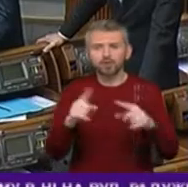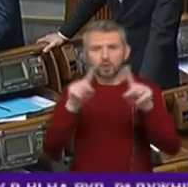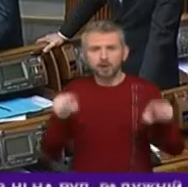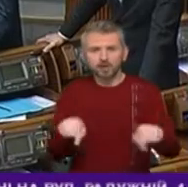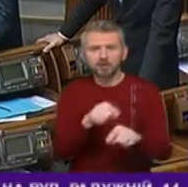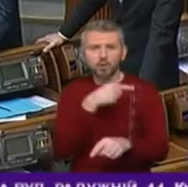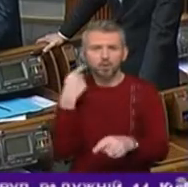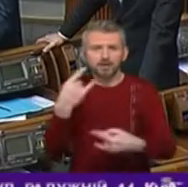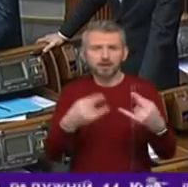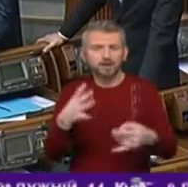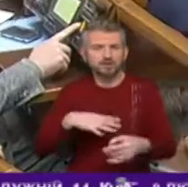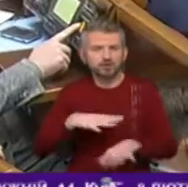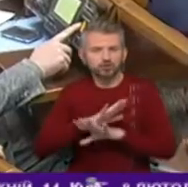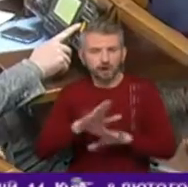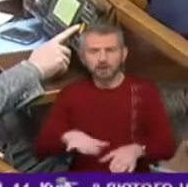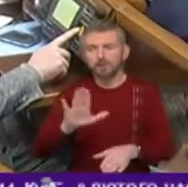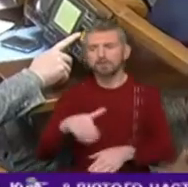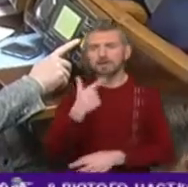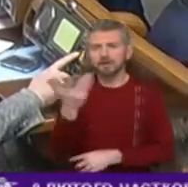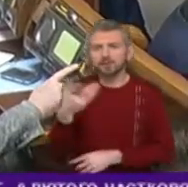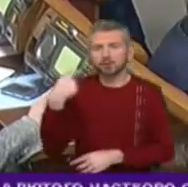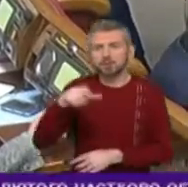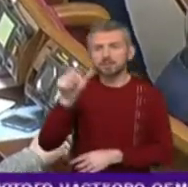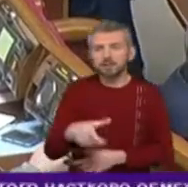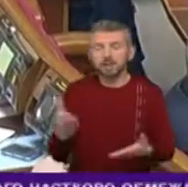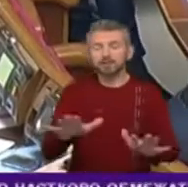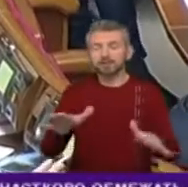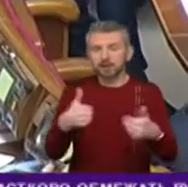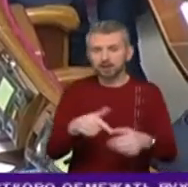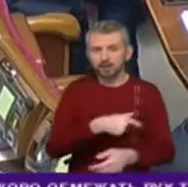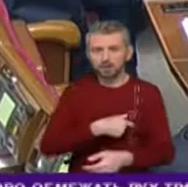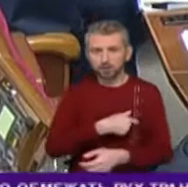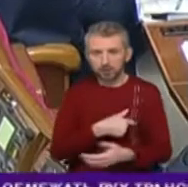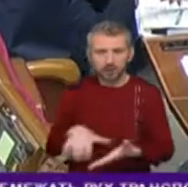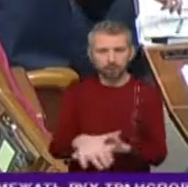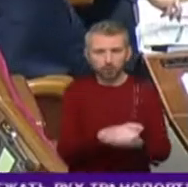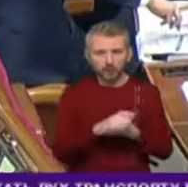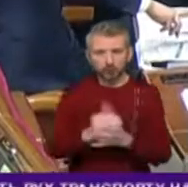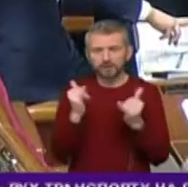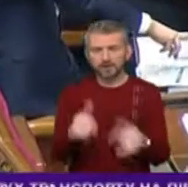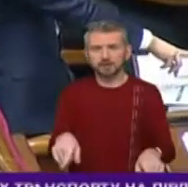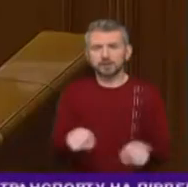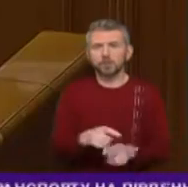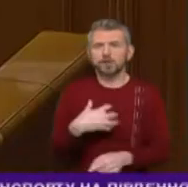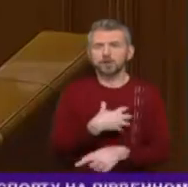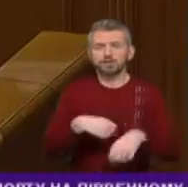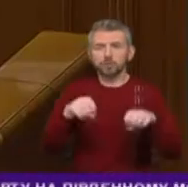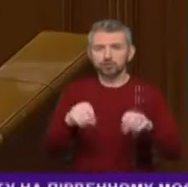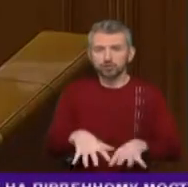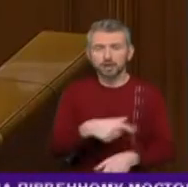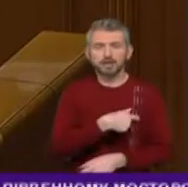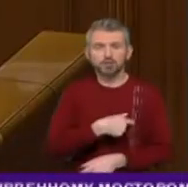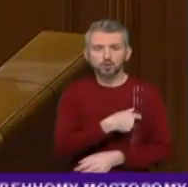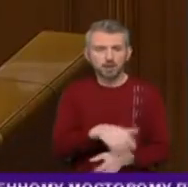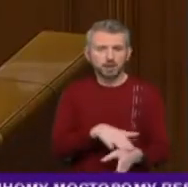російські телеканали не дочекалися. Після виступу президента, який закликав парламентарів до єдності заради такого важливого рішення,